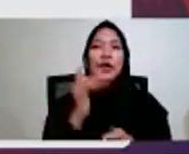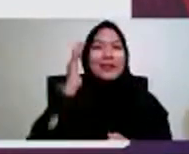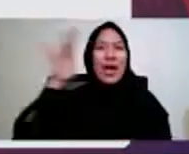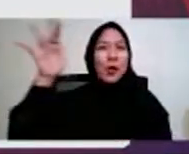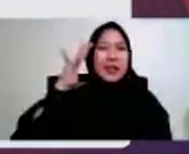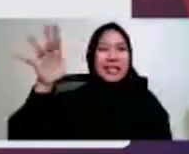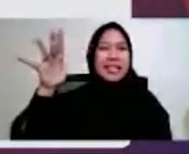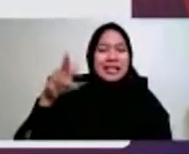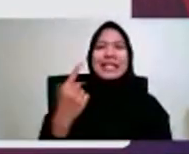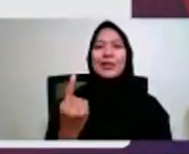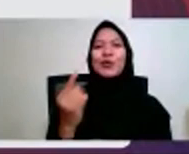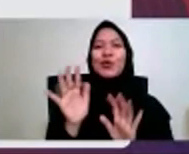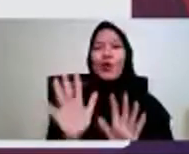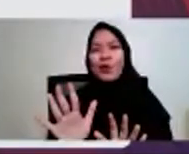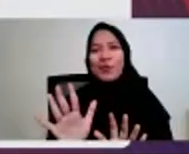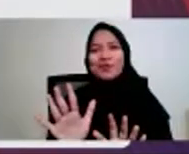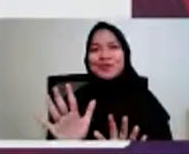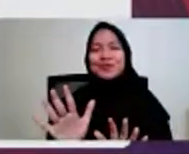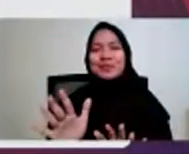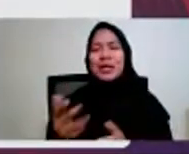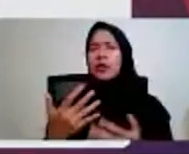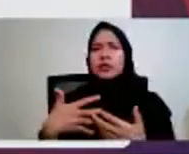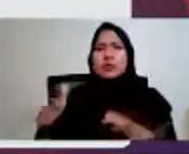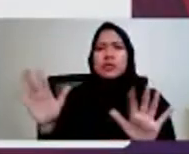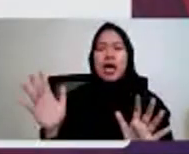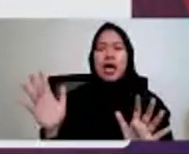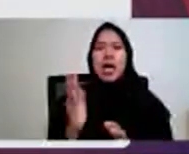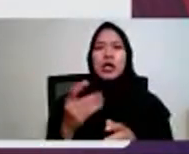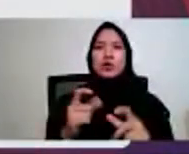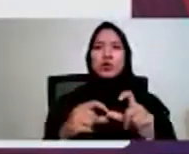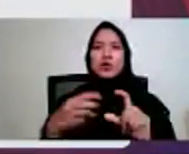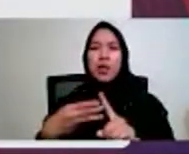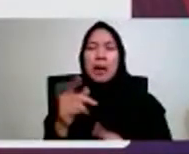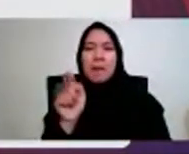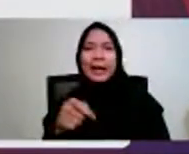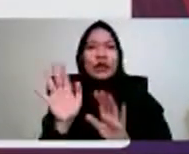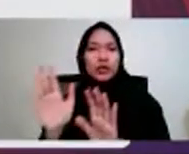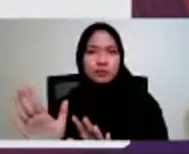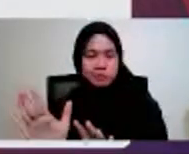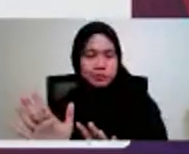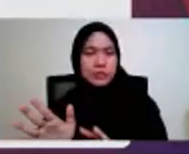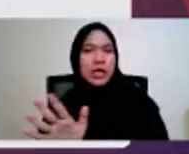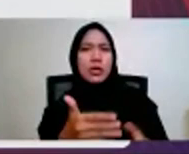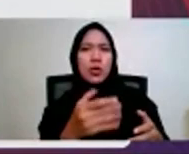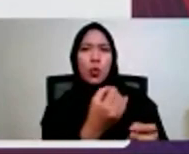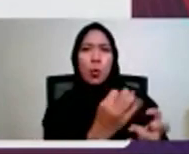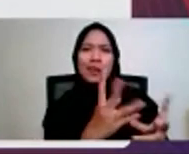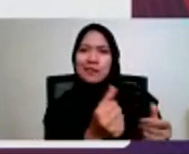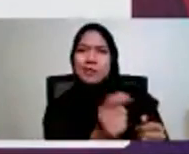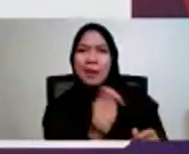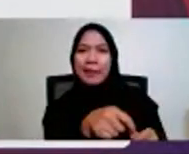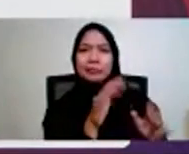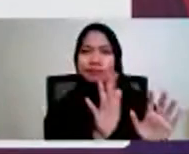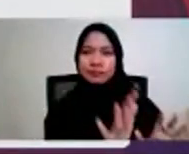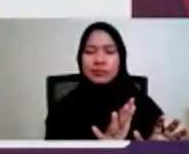yang memusat to yaitu Terserah mau kalau suku bunga pakai suku bunga tok kalau kuantitas baik wanita setelah